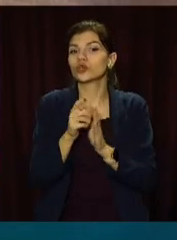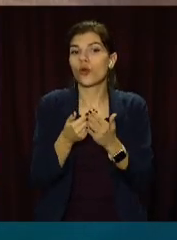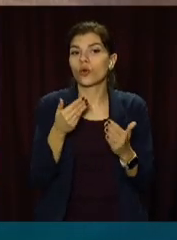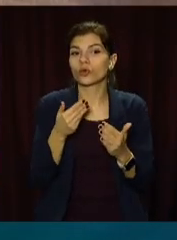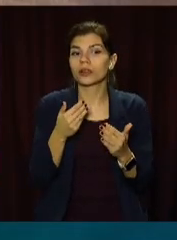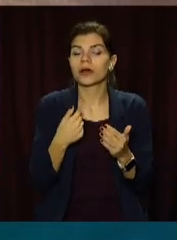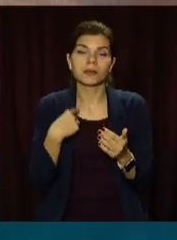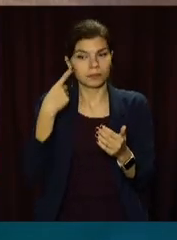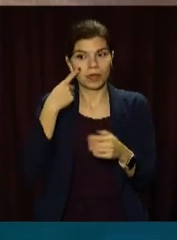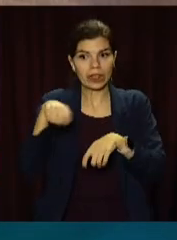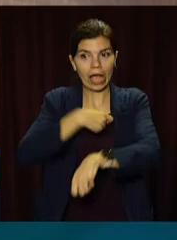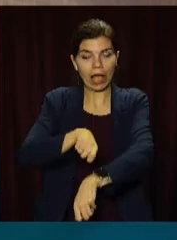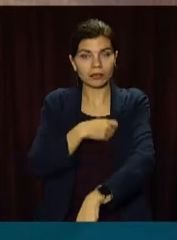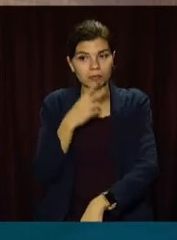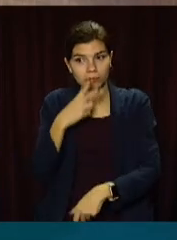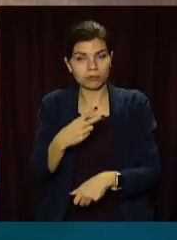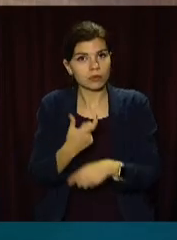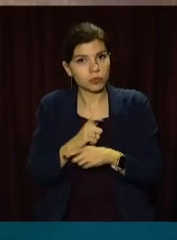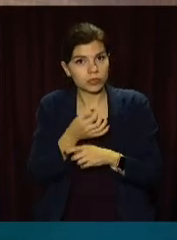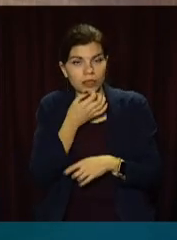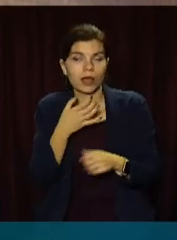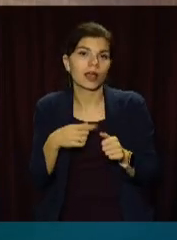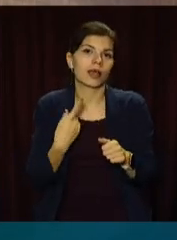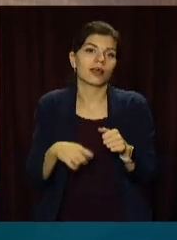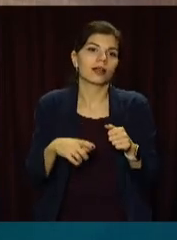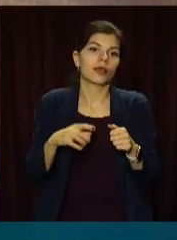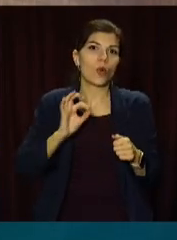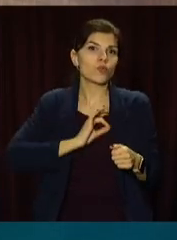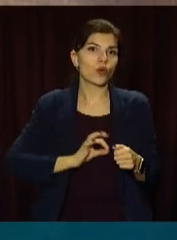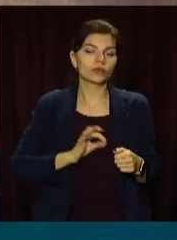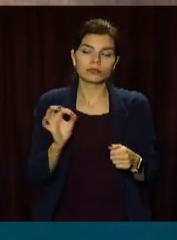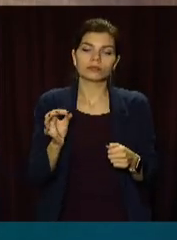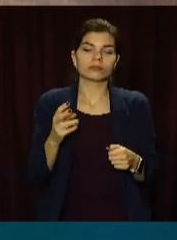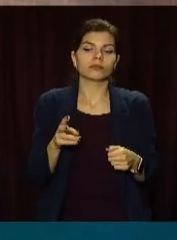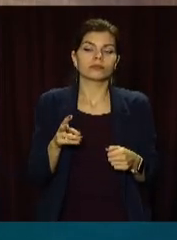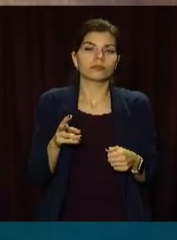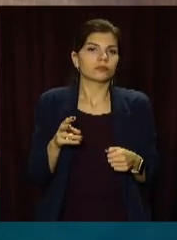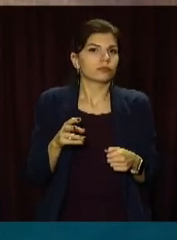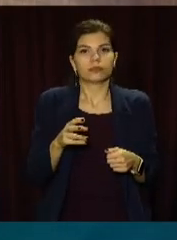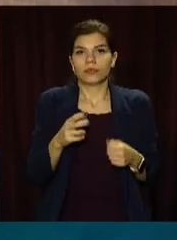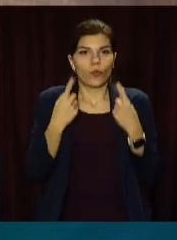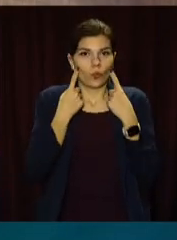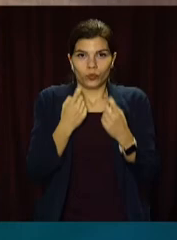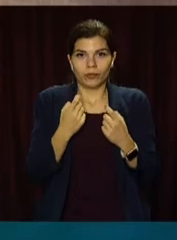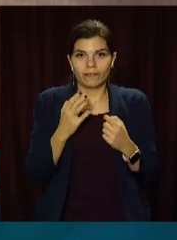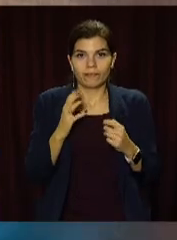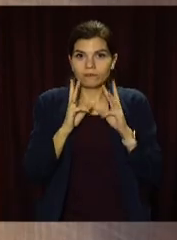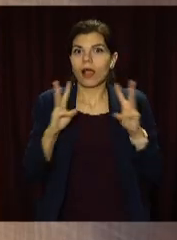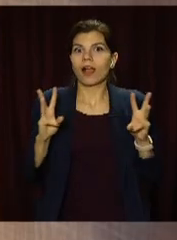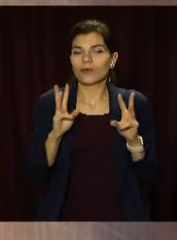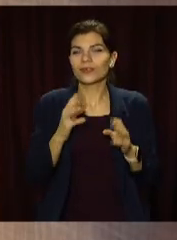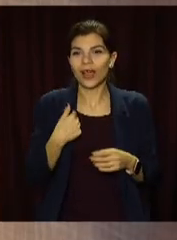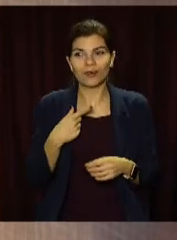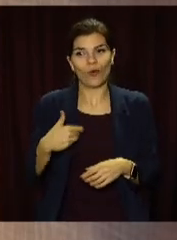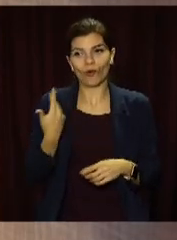якогось кусочка ткані або якоїсь антикварної пуговиці, яка мене впечатлила. Я думаю, вау, клас, я хочу ось це